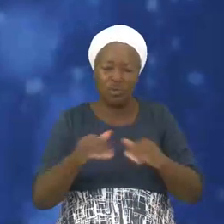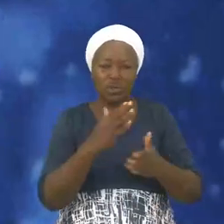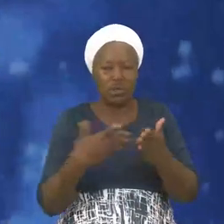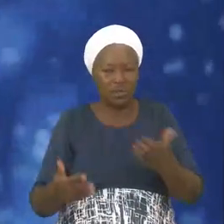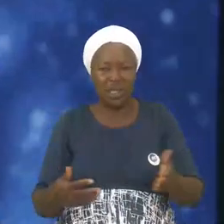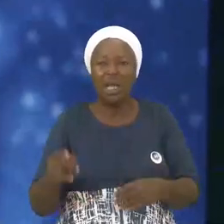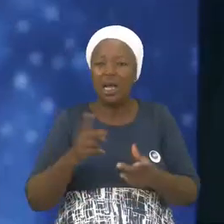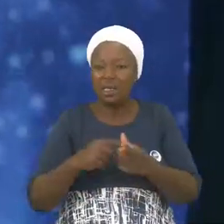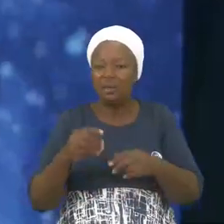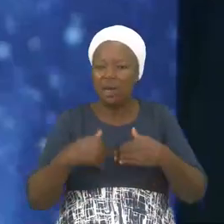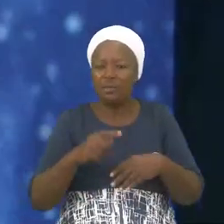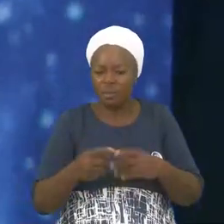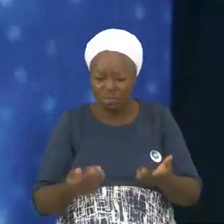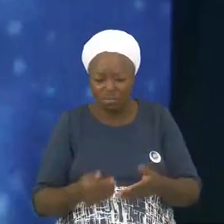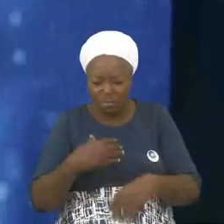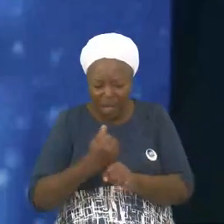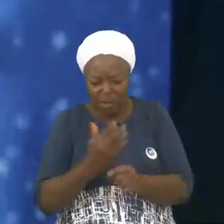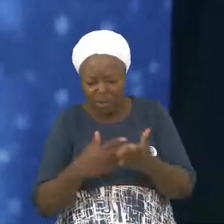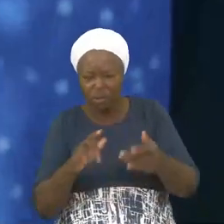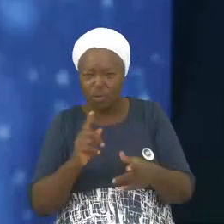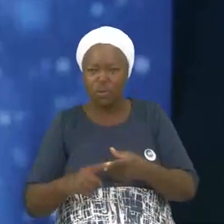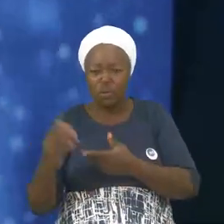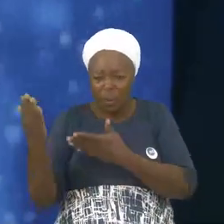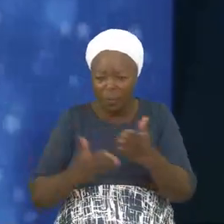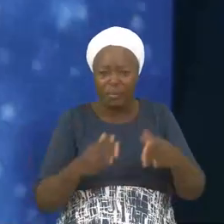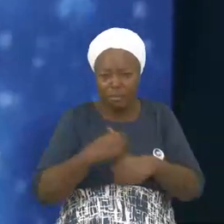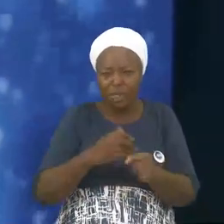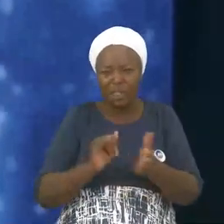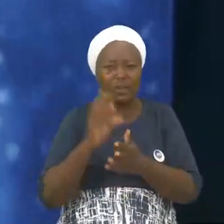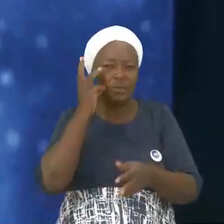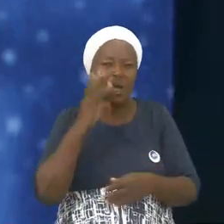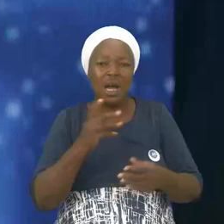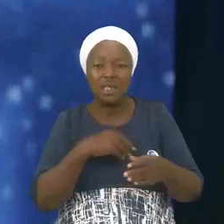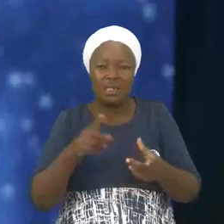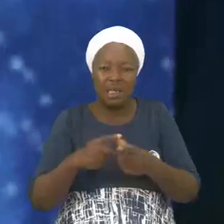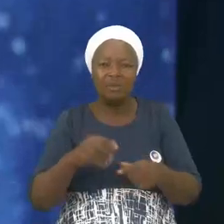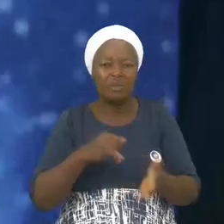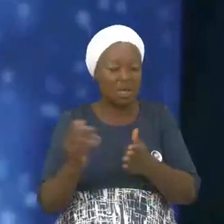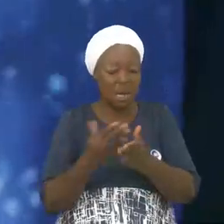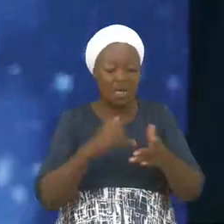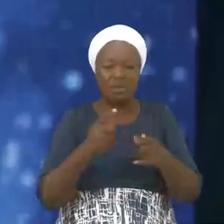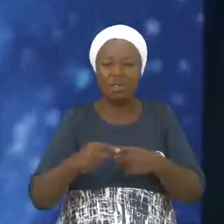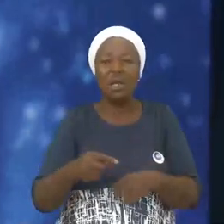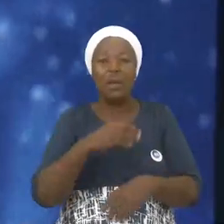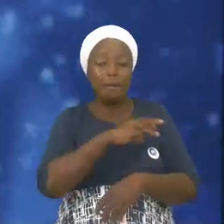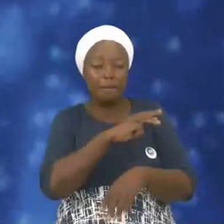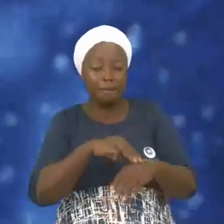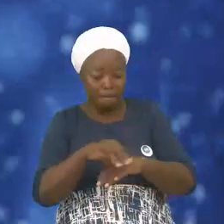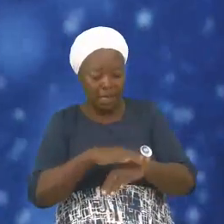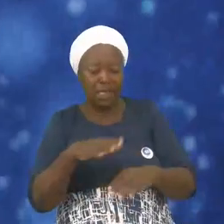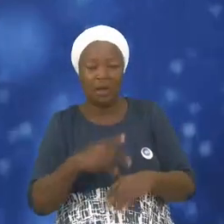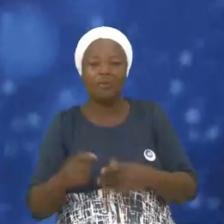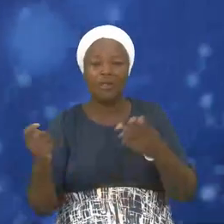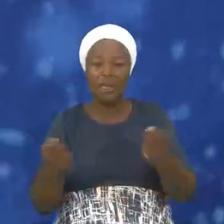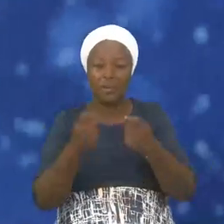pensée, ton intelligence va dire, ah, je dois faire quelque chose. Ah, il faut fermenter cela. Et après la fermentation, alors nous